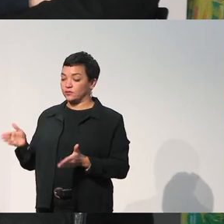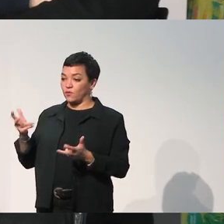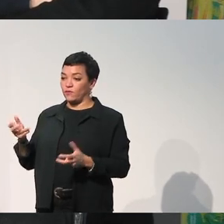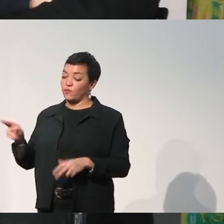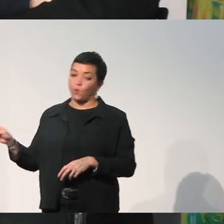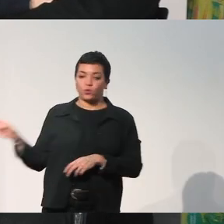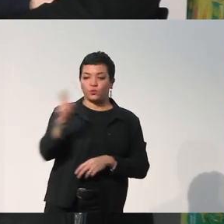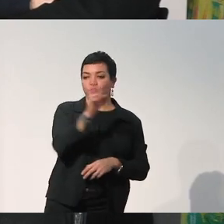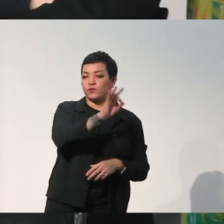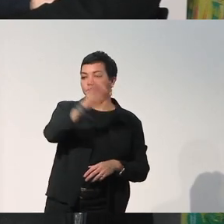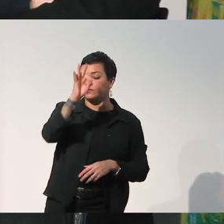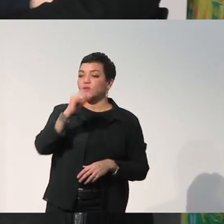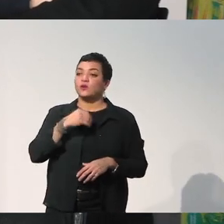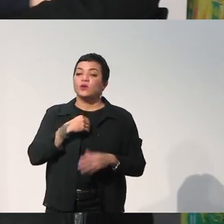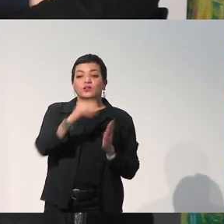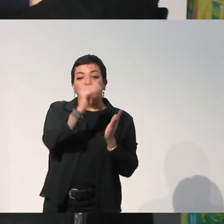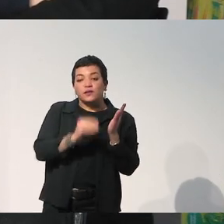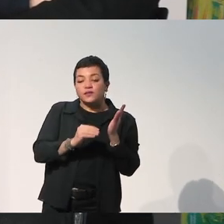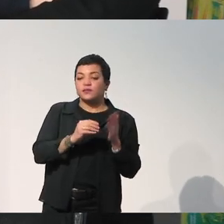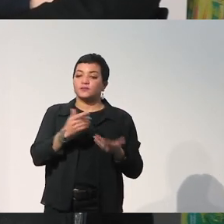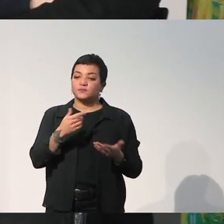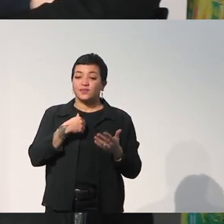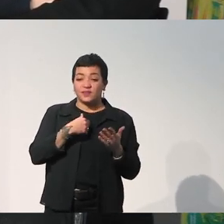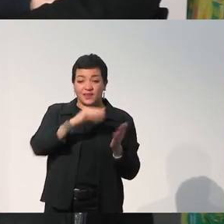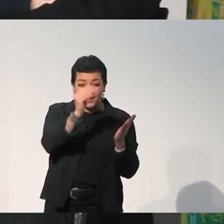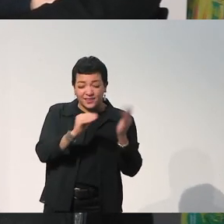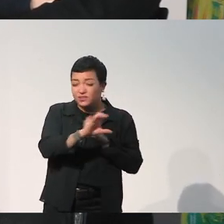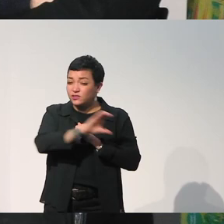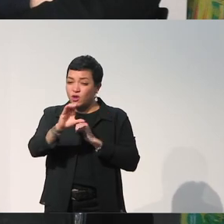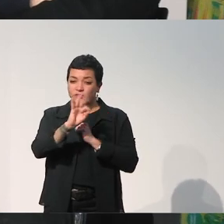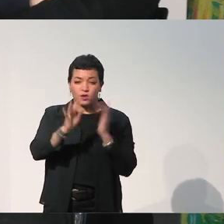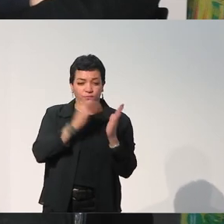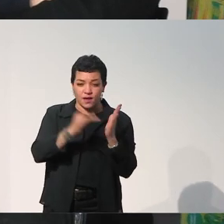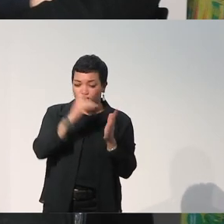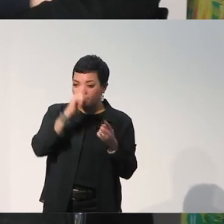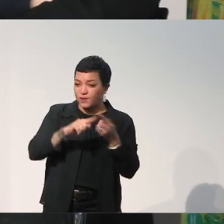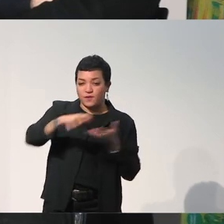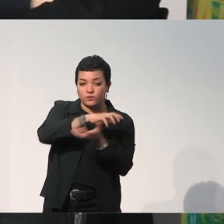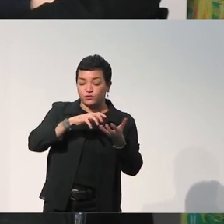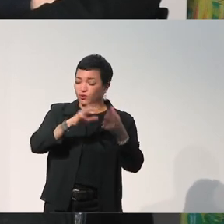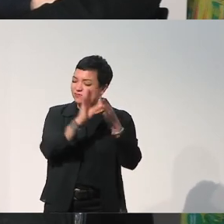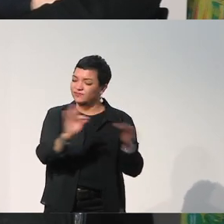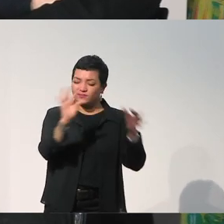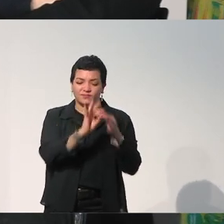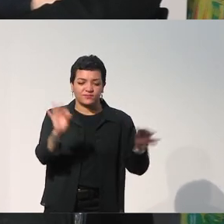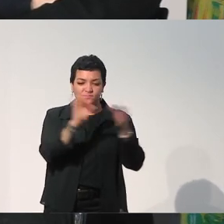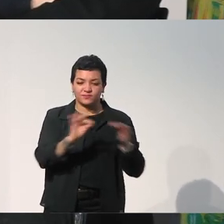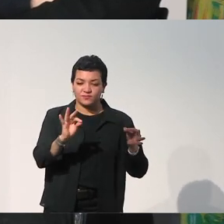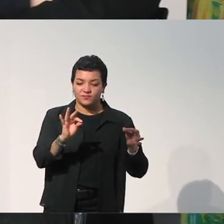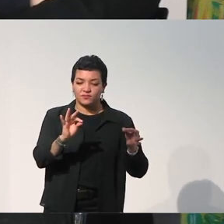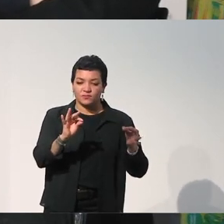les journaux dessus, et en rentrant à Paris, j'ai écrit 100-150 pages sur cette révolution. C'était une sorte de récit. Et en fait, j'ai